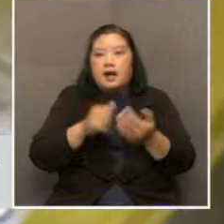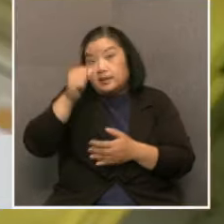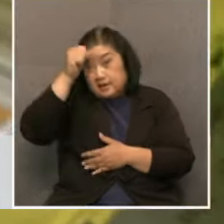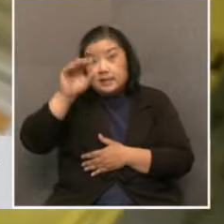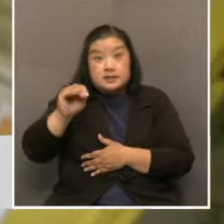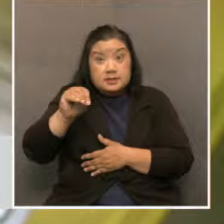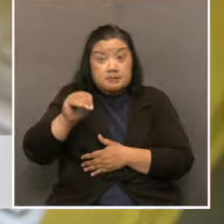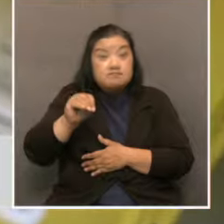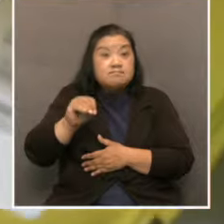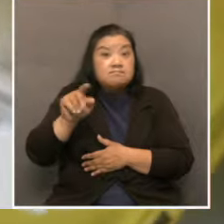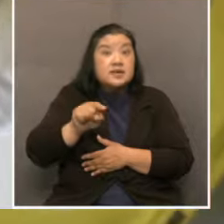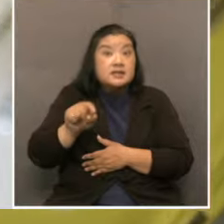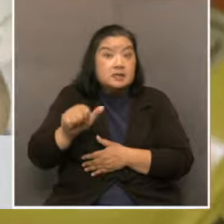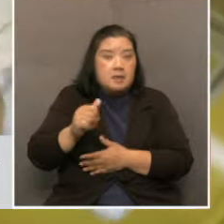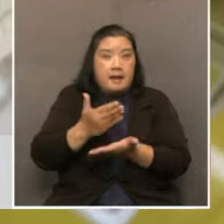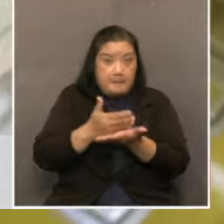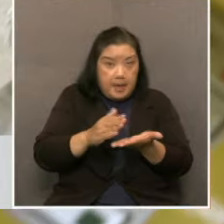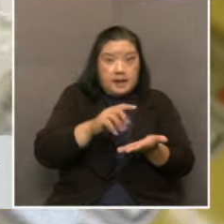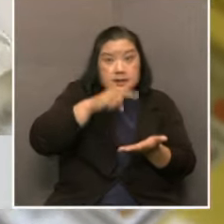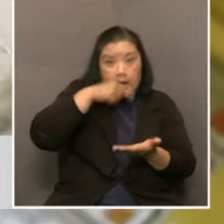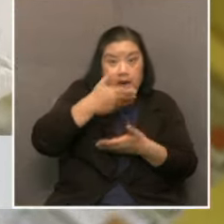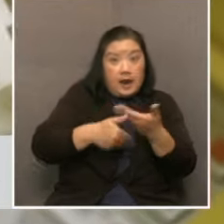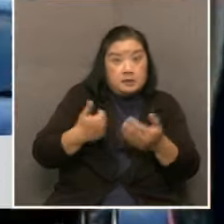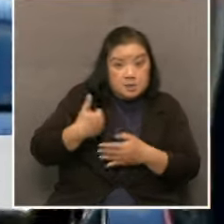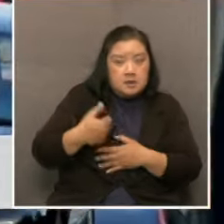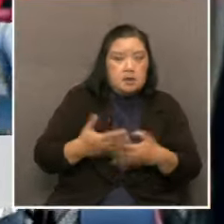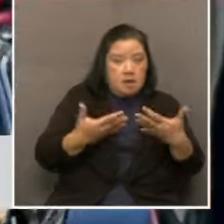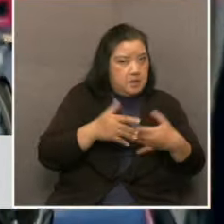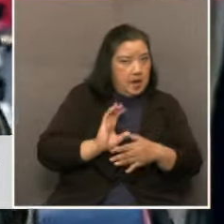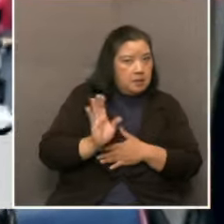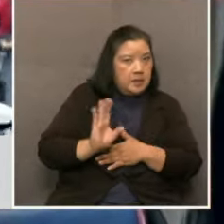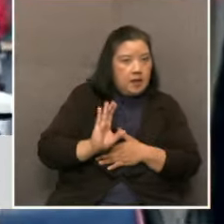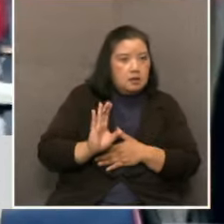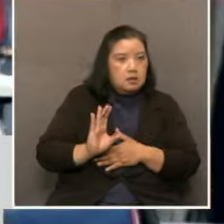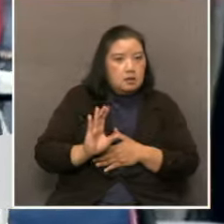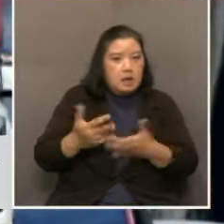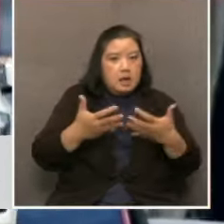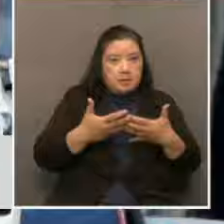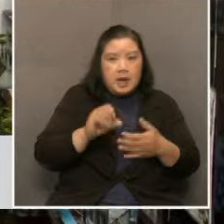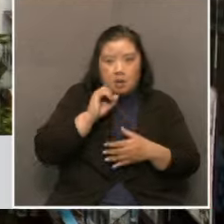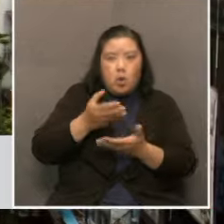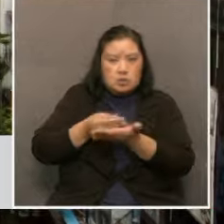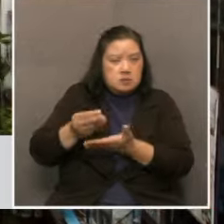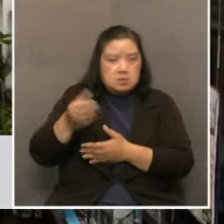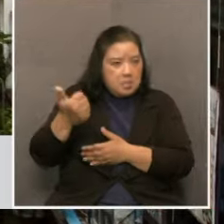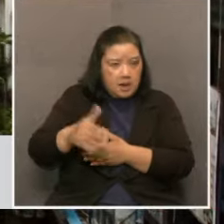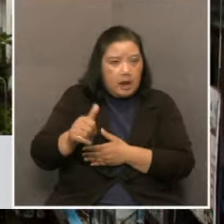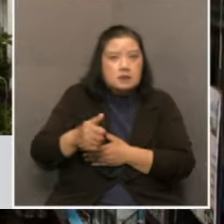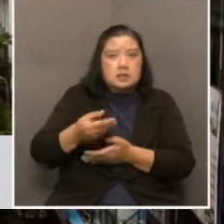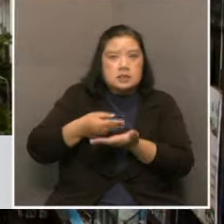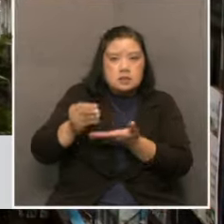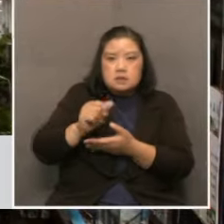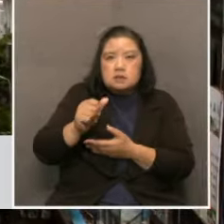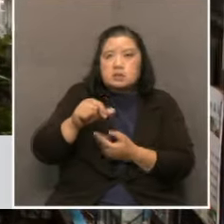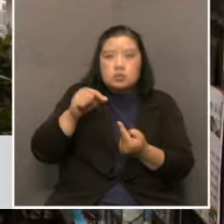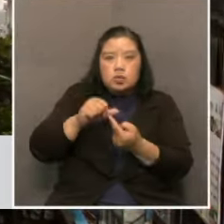ได้ไหม สักหน่อยนึงก็ยังดี แต่ว่าอเมริกันกับพันธมิตรบอกว่าไม่ได ้อ๋ออ เมริกันกับพันธมิตรไม่ควรซื้อ ครับ ไม่ควรซื้อน้ำมันจากอิหร่